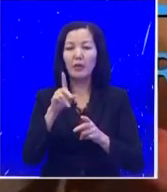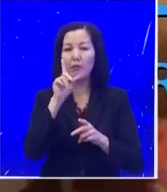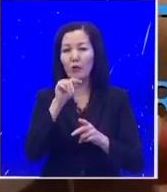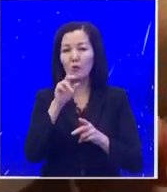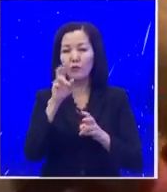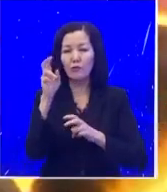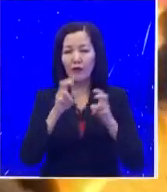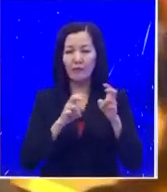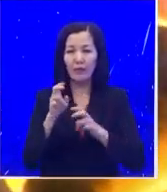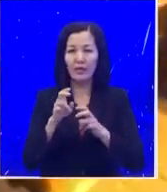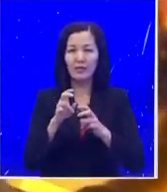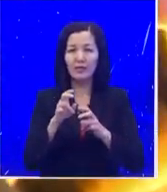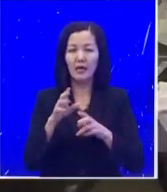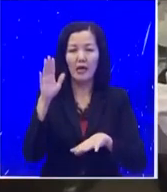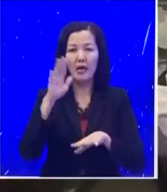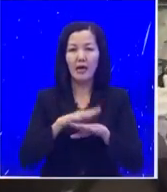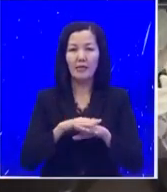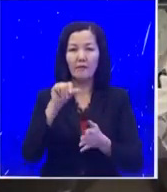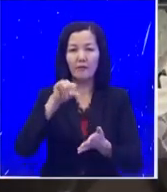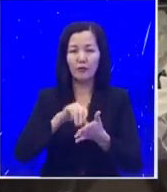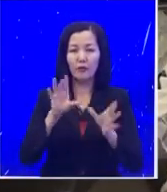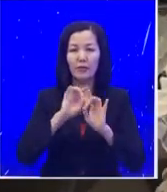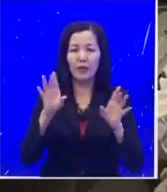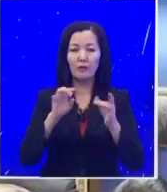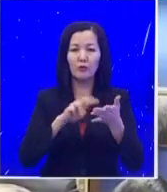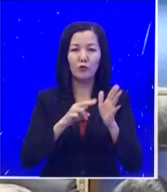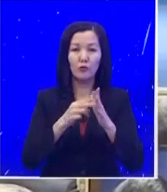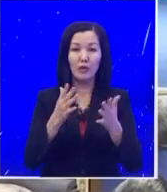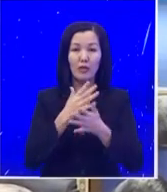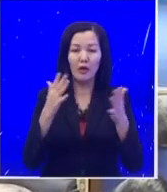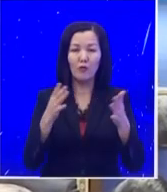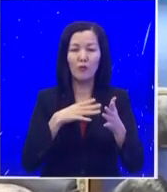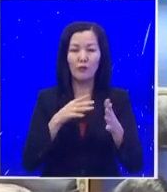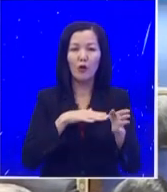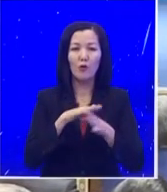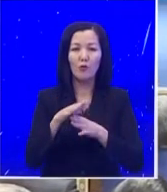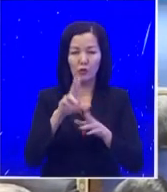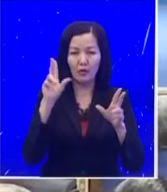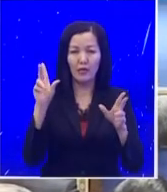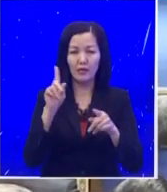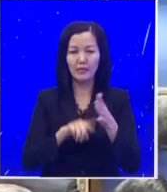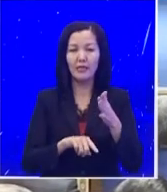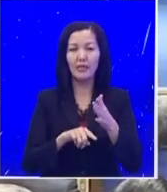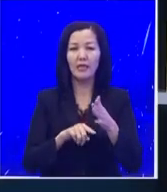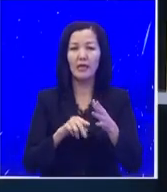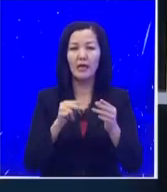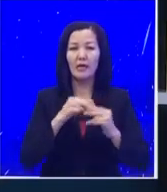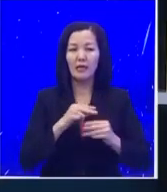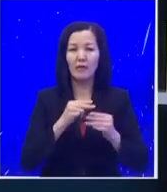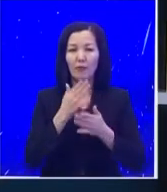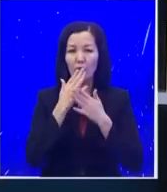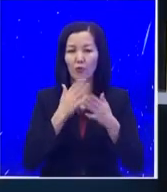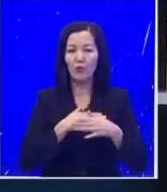фабрикасы. Қысқасы әкім салмақты баяндама жасат, жоспарларда ауқымды, орындаларына күмәнсіз, еңбек қор жетсу